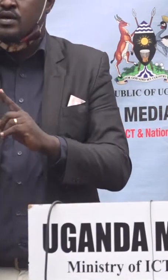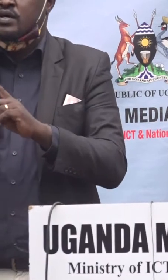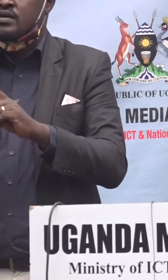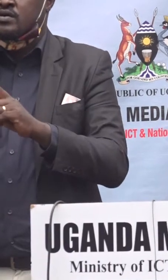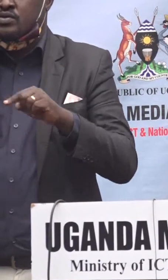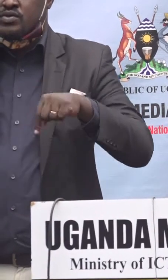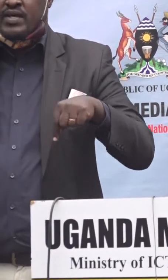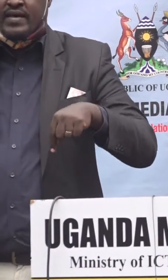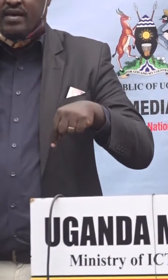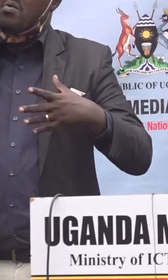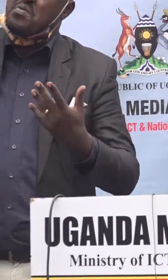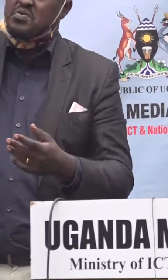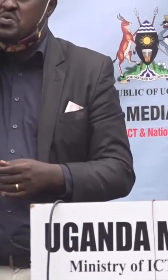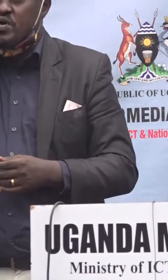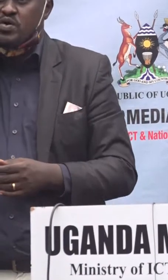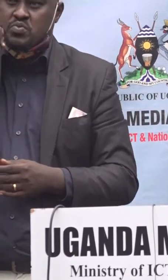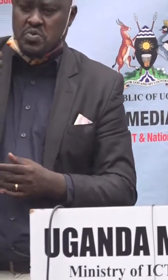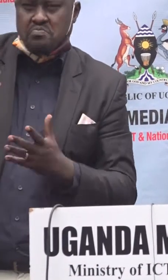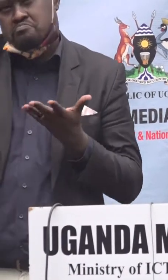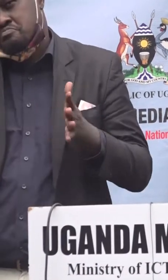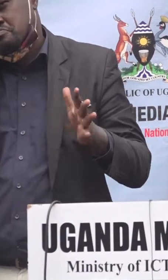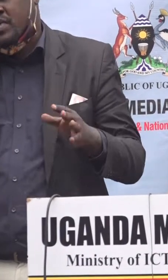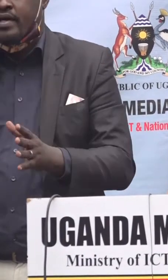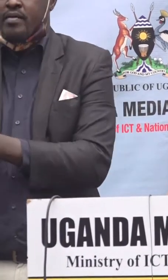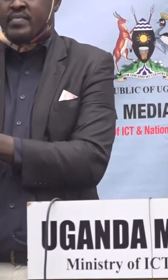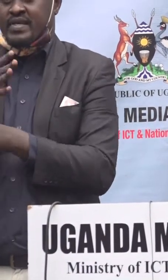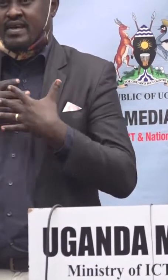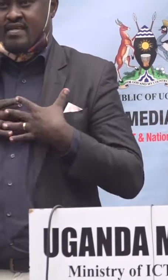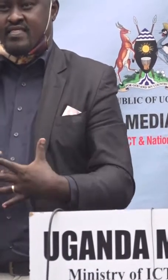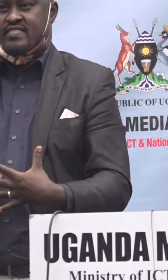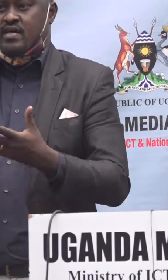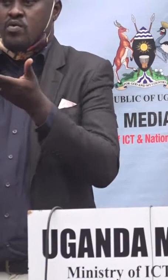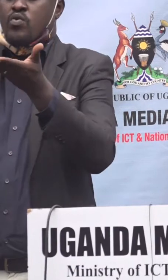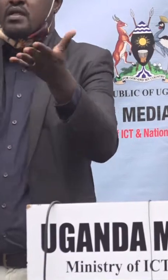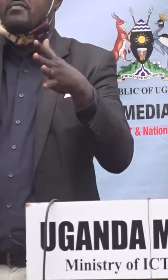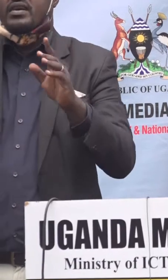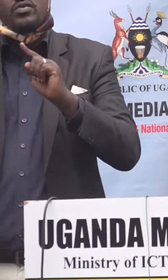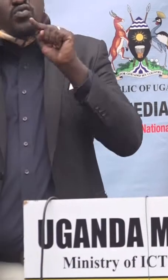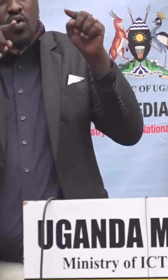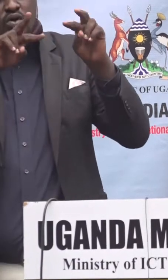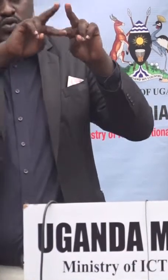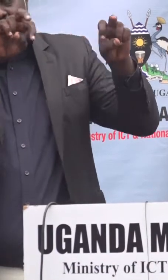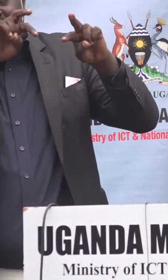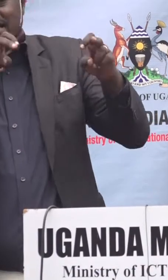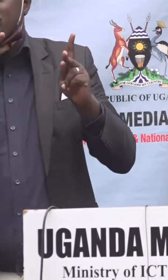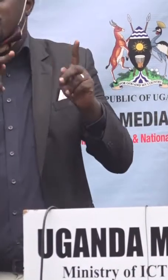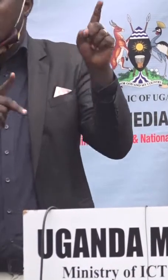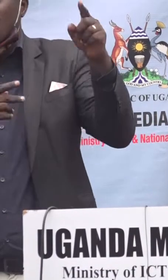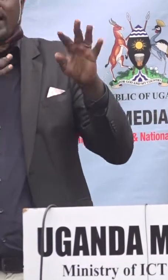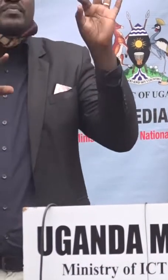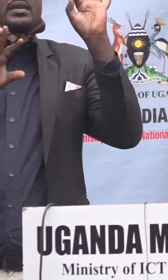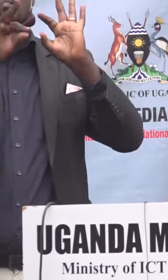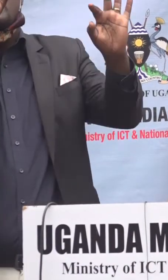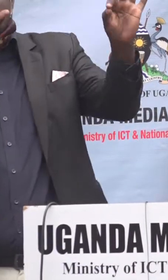Olwaleero oba enkya tusuubira minisitule y'ebyobulamu kujja kupikinga samples ze bayita random